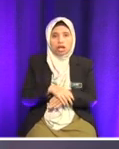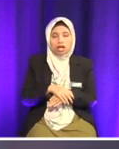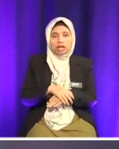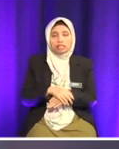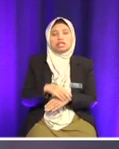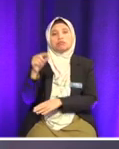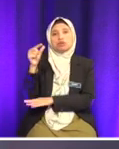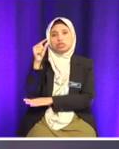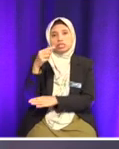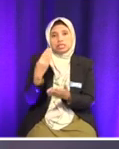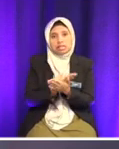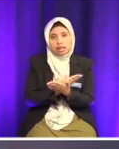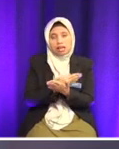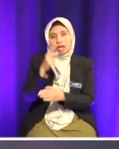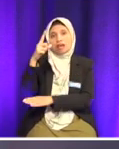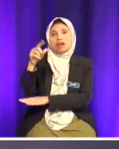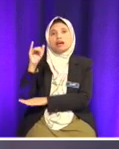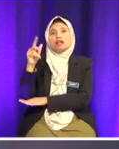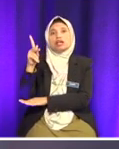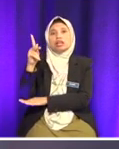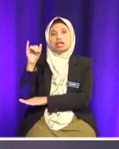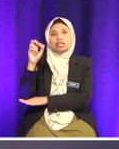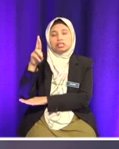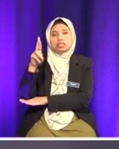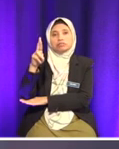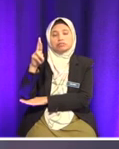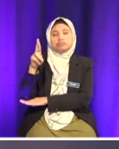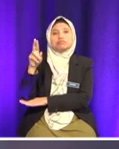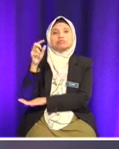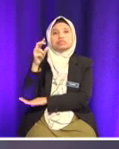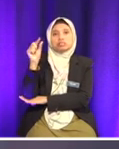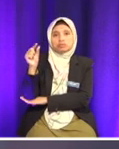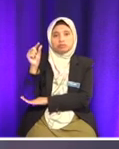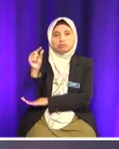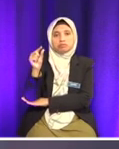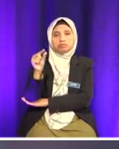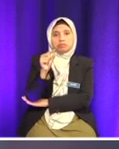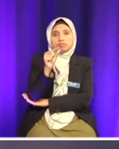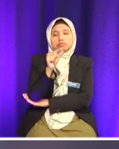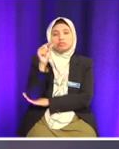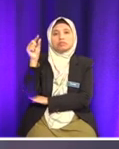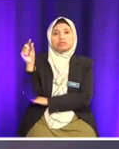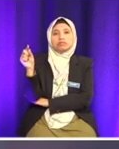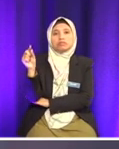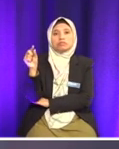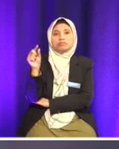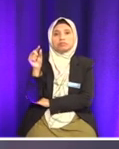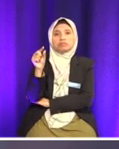walhamdulillah wala ilaha illallah wallahu akbar Hasbi Robbi Jallallah